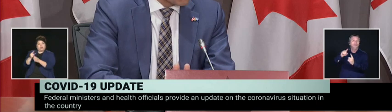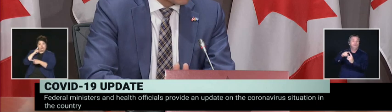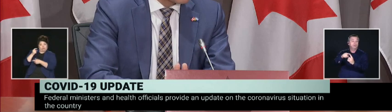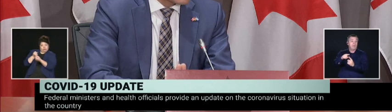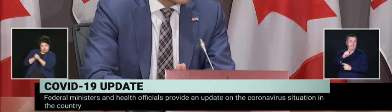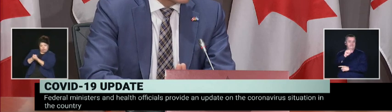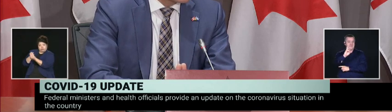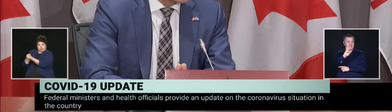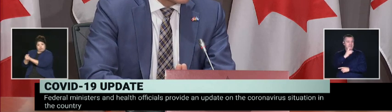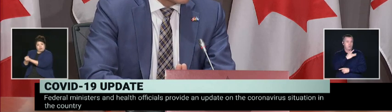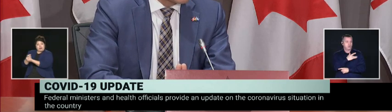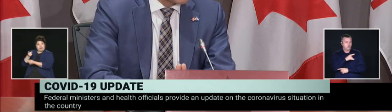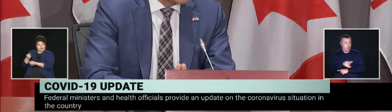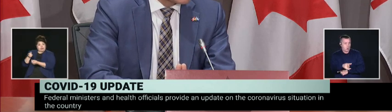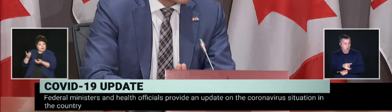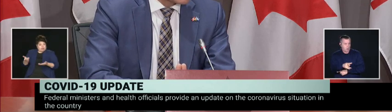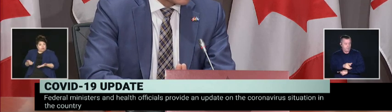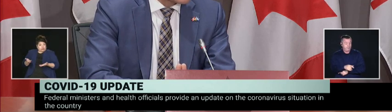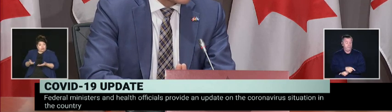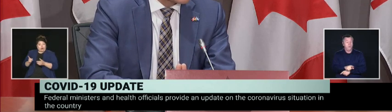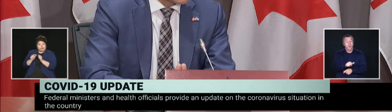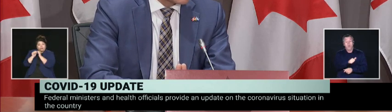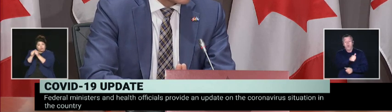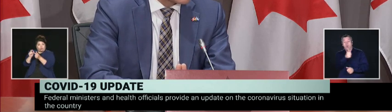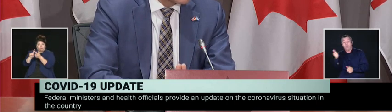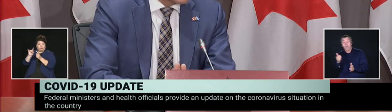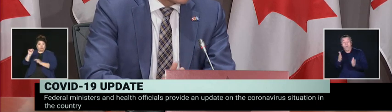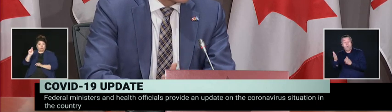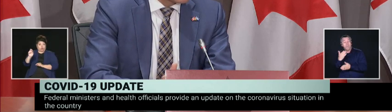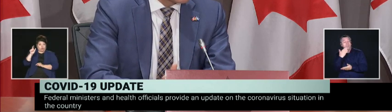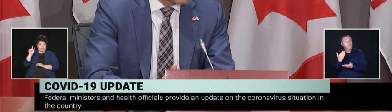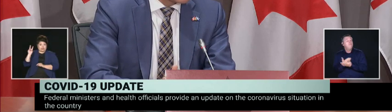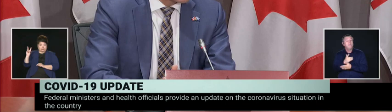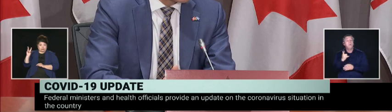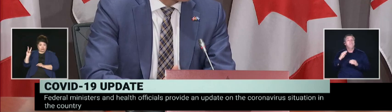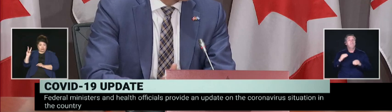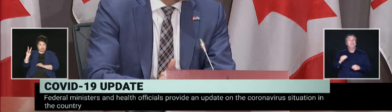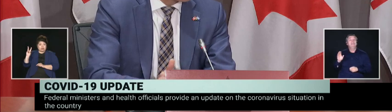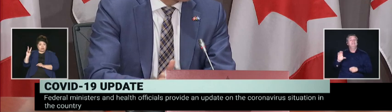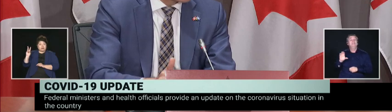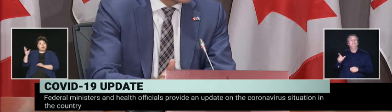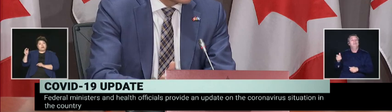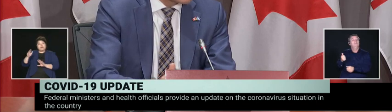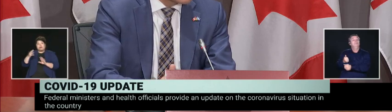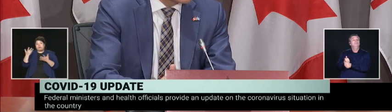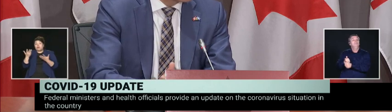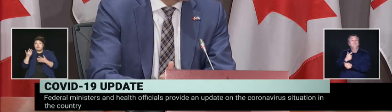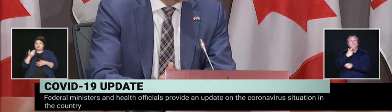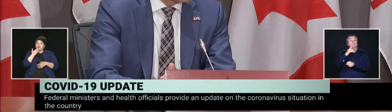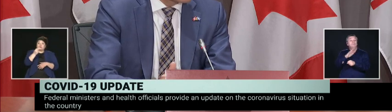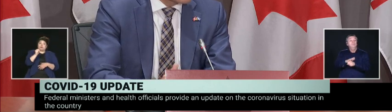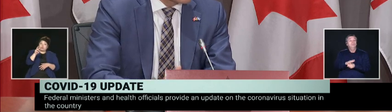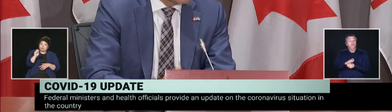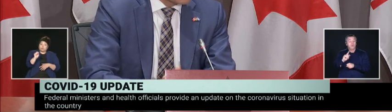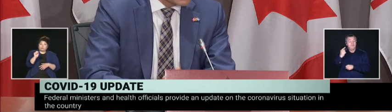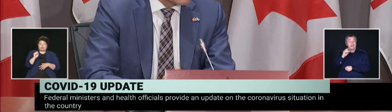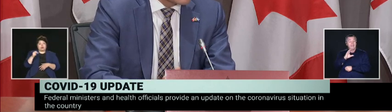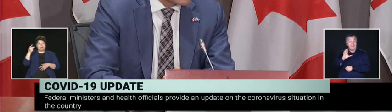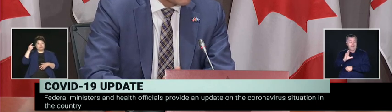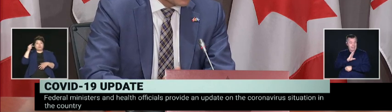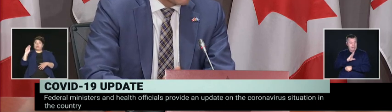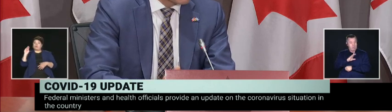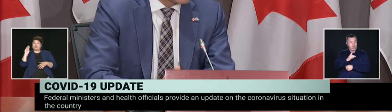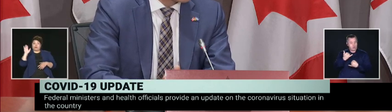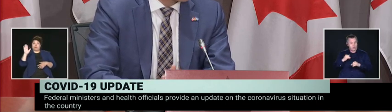Une autre bonne nouvelle, c'est que le premier ministre canadien s'est engagé à ce que le gouvernement canadien soit là pour aider les aînés jusqu'au